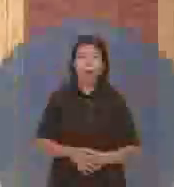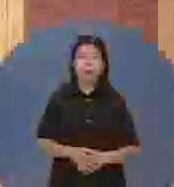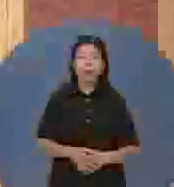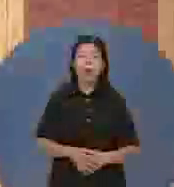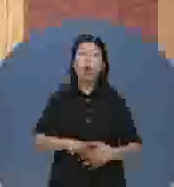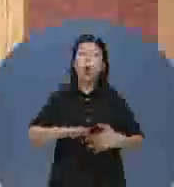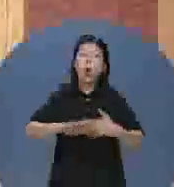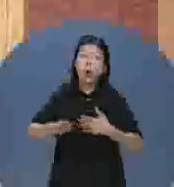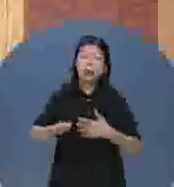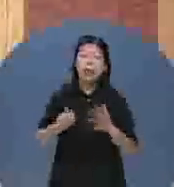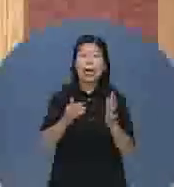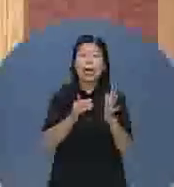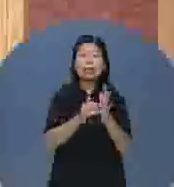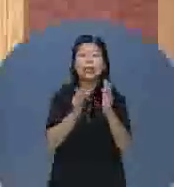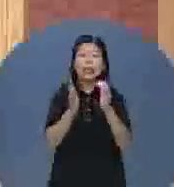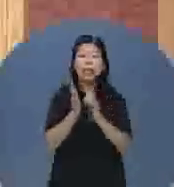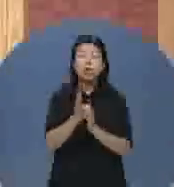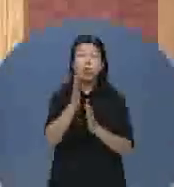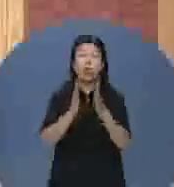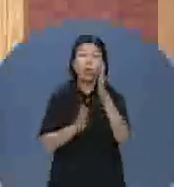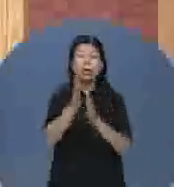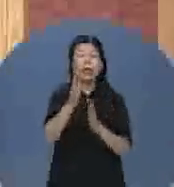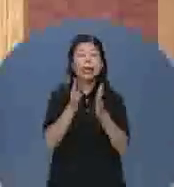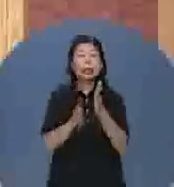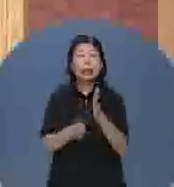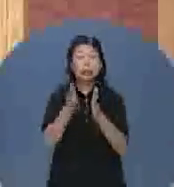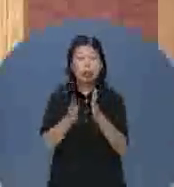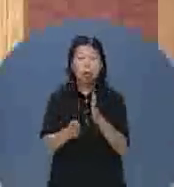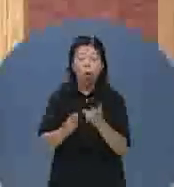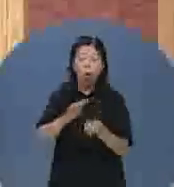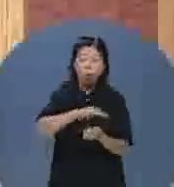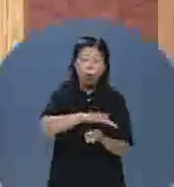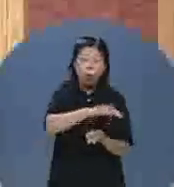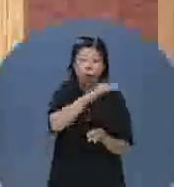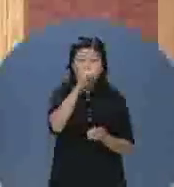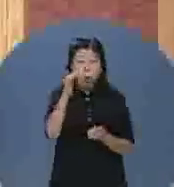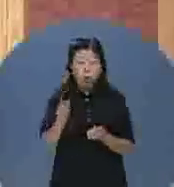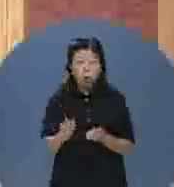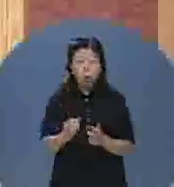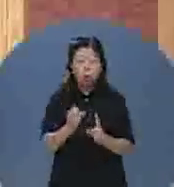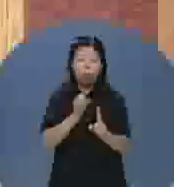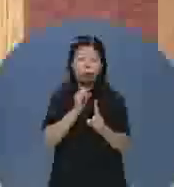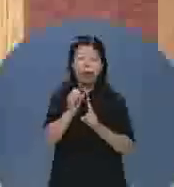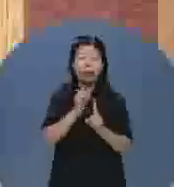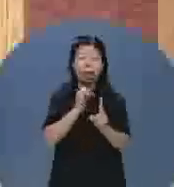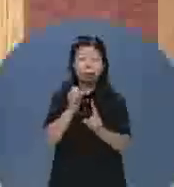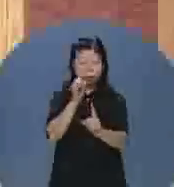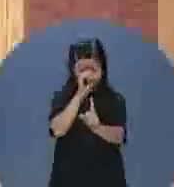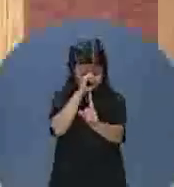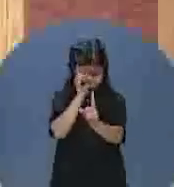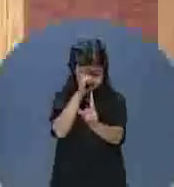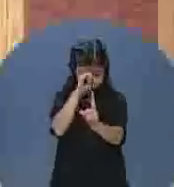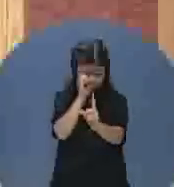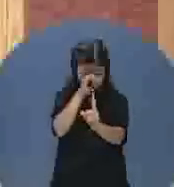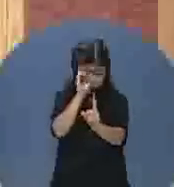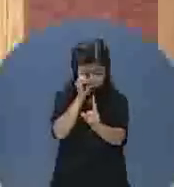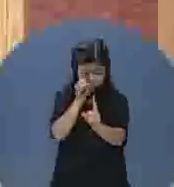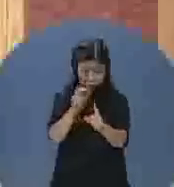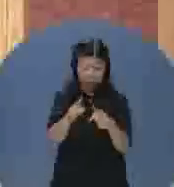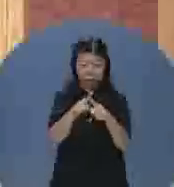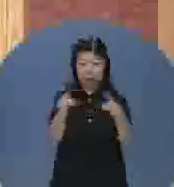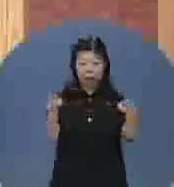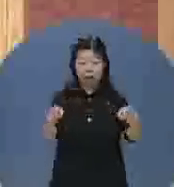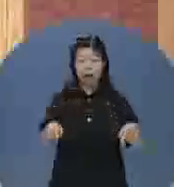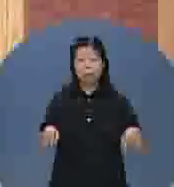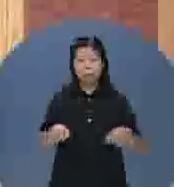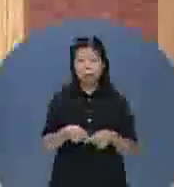この他にも会場には最新の調査方法でデジタル測量を行った竹林寺古墳の実測図なども展